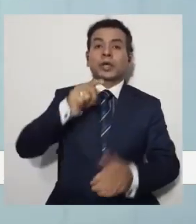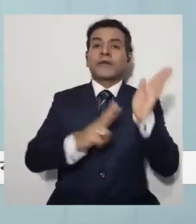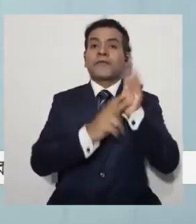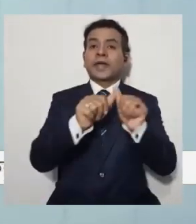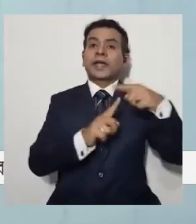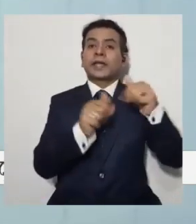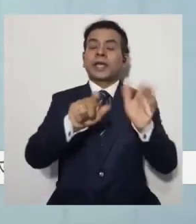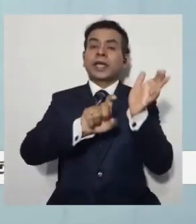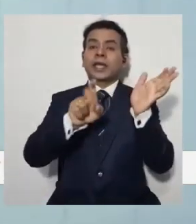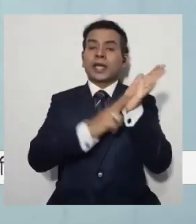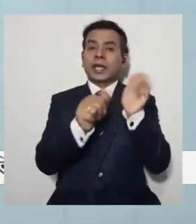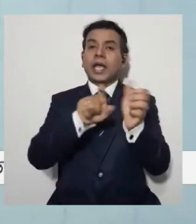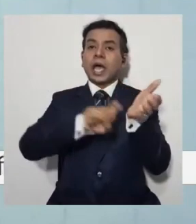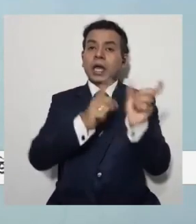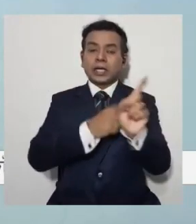অ্যান্ড টেকনোলজি,